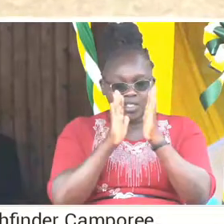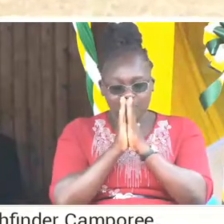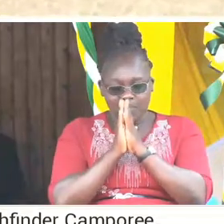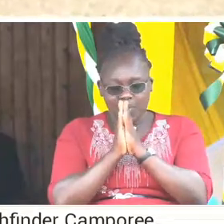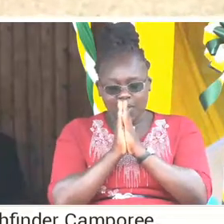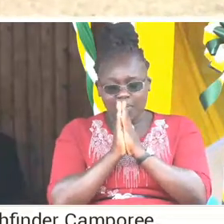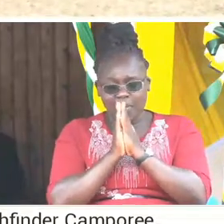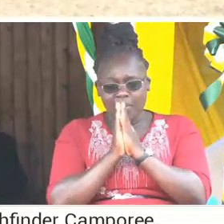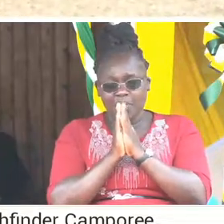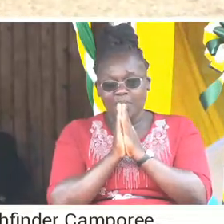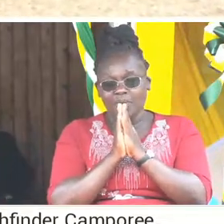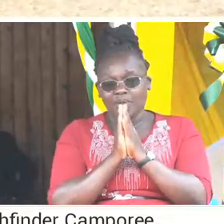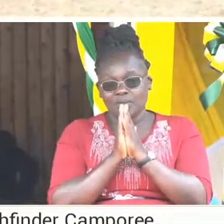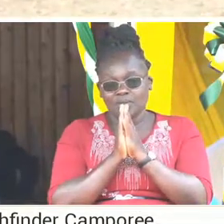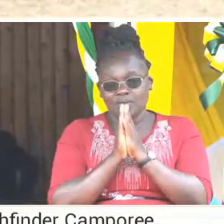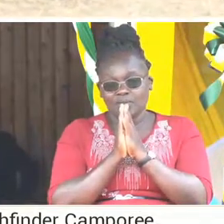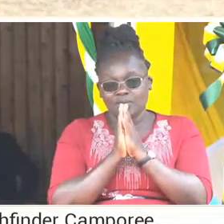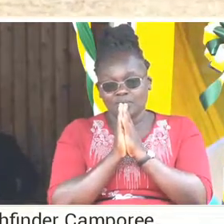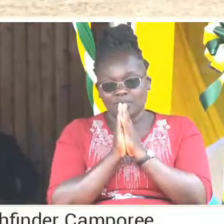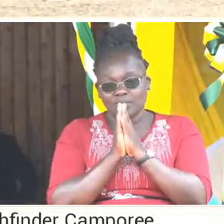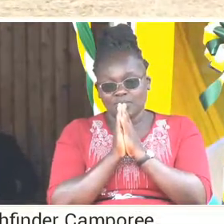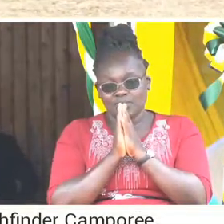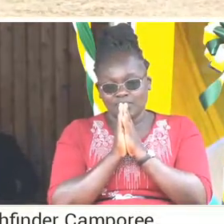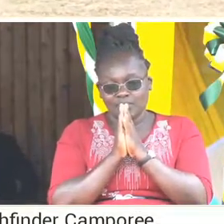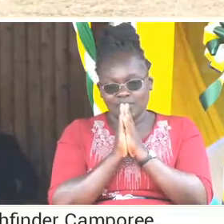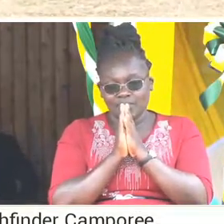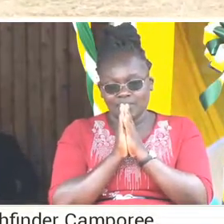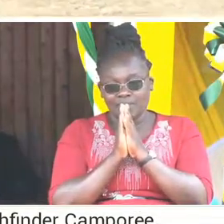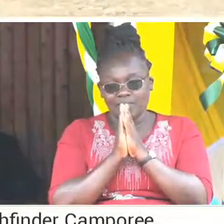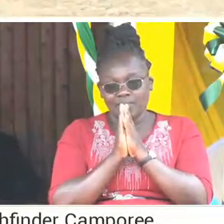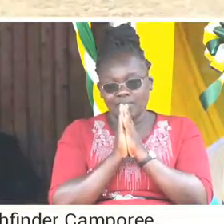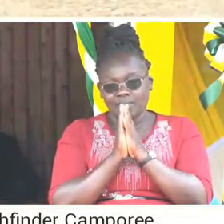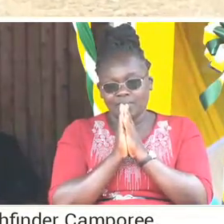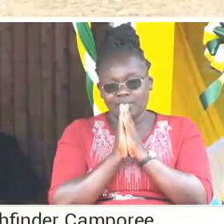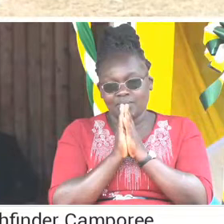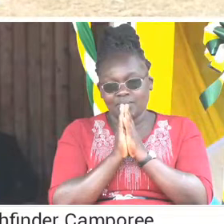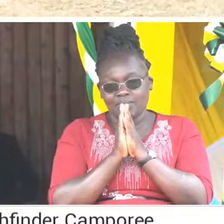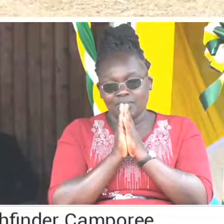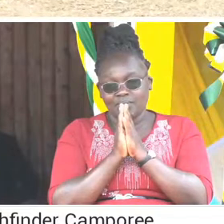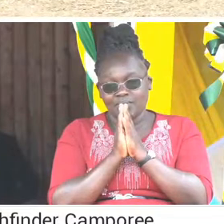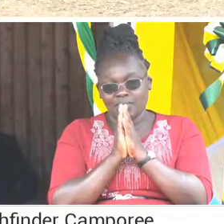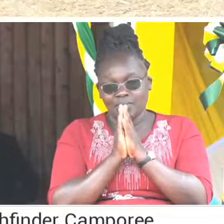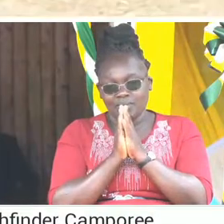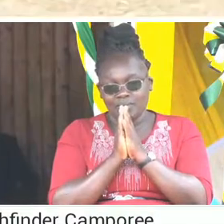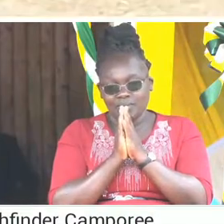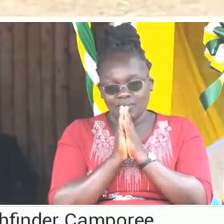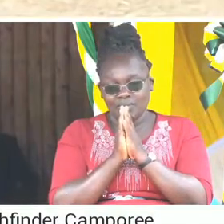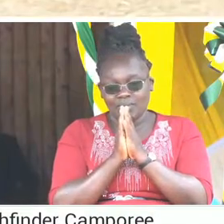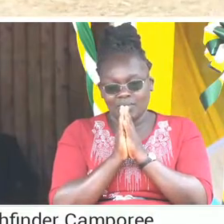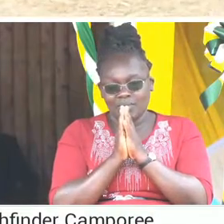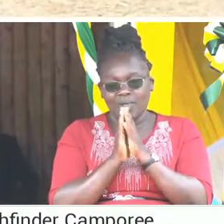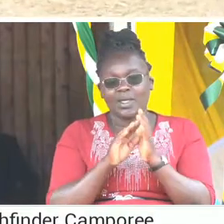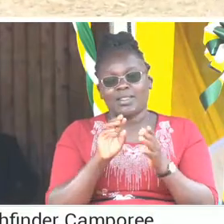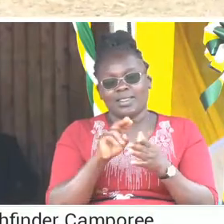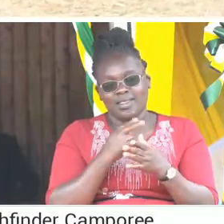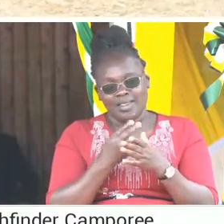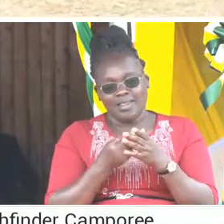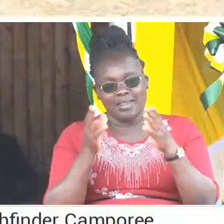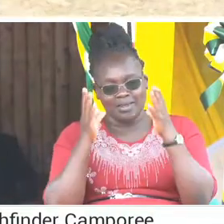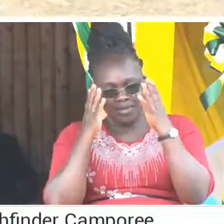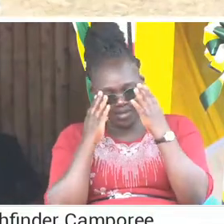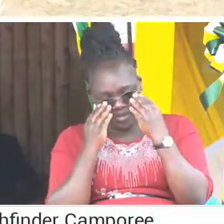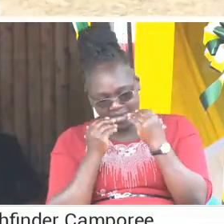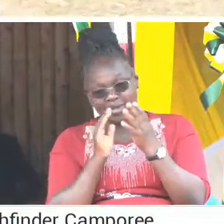Bwana, msaada wako haukomi, nilipeke yangu kaa nami. Mtoto akalala. Asubuhi